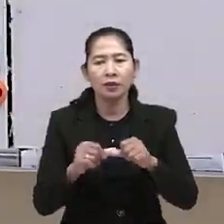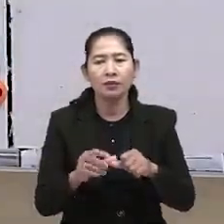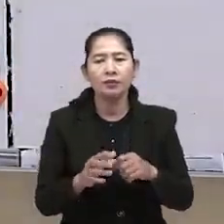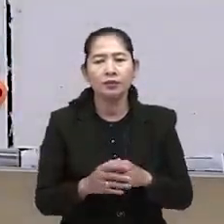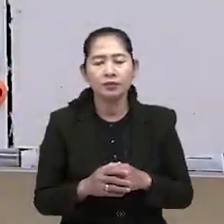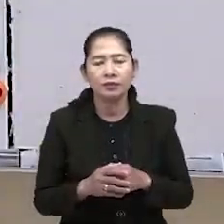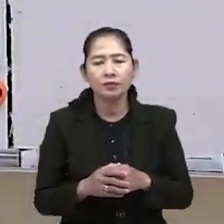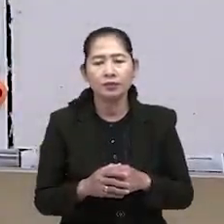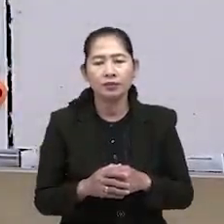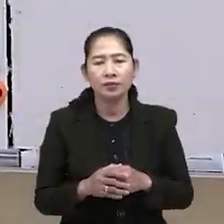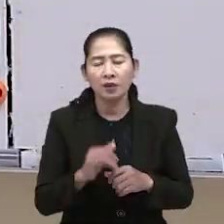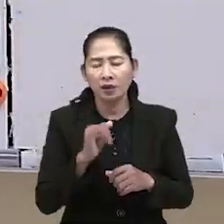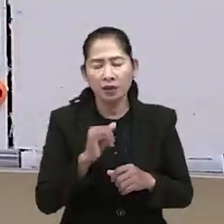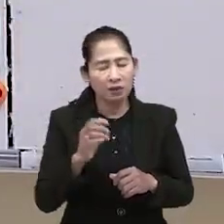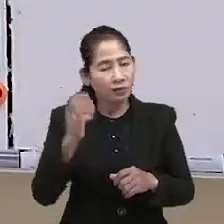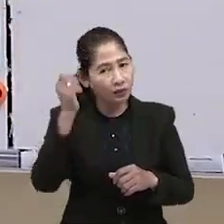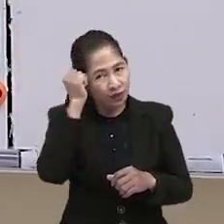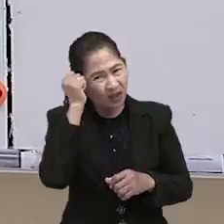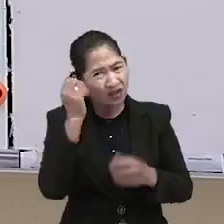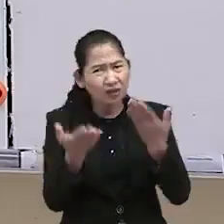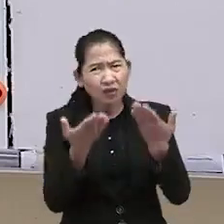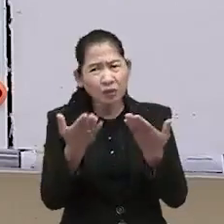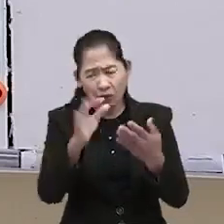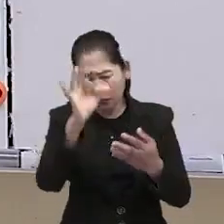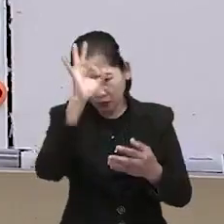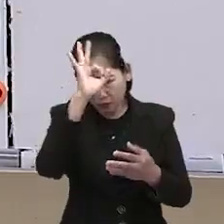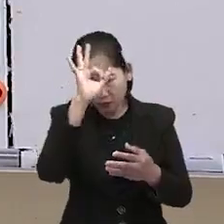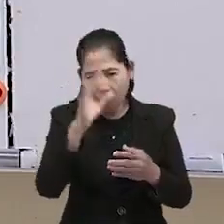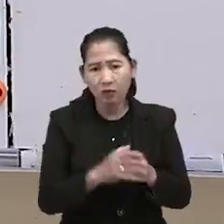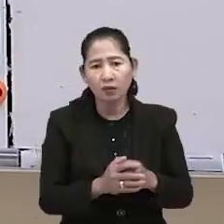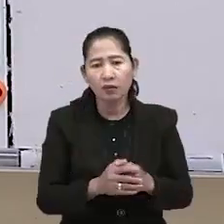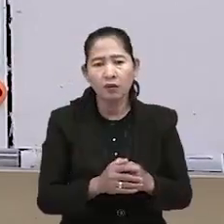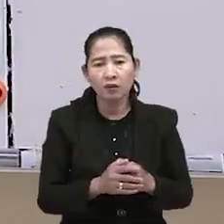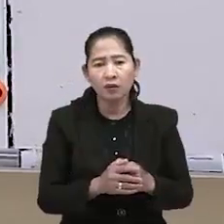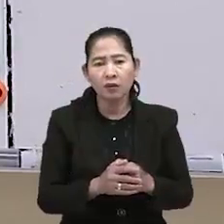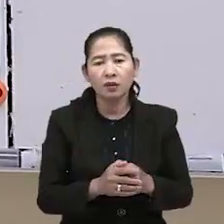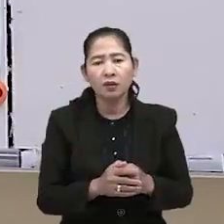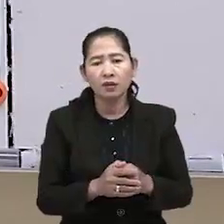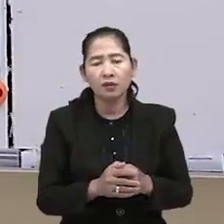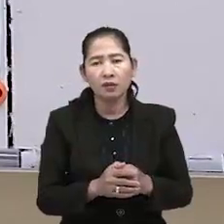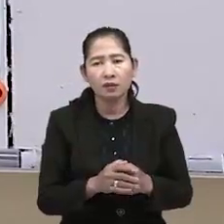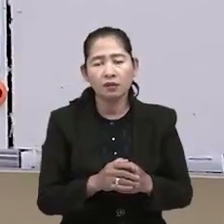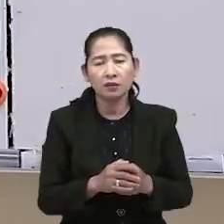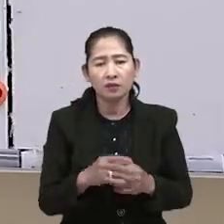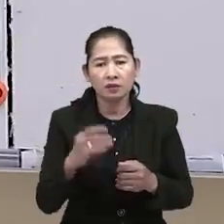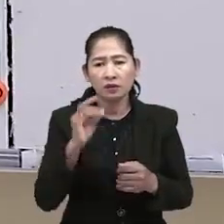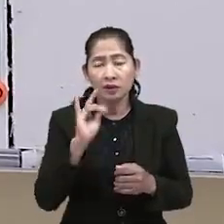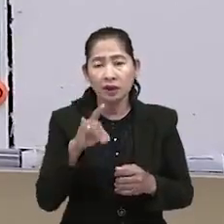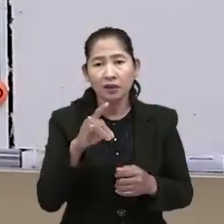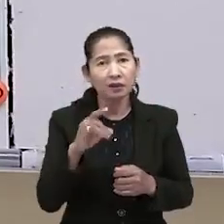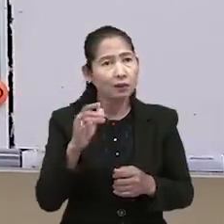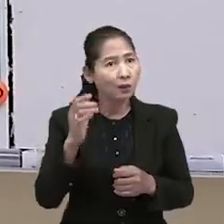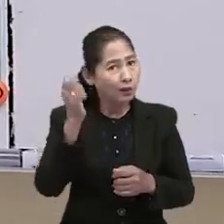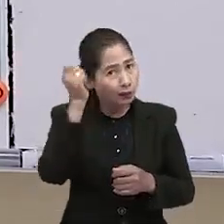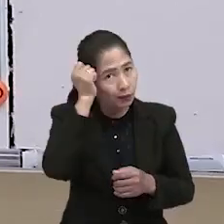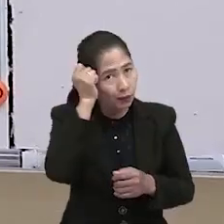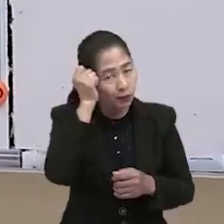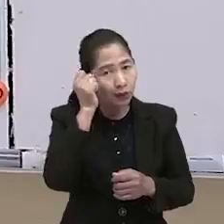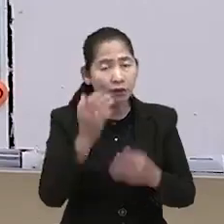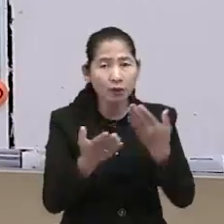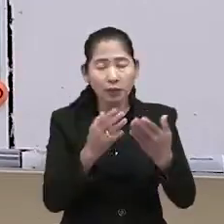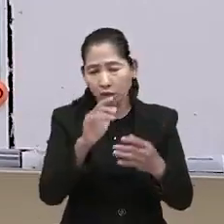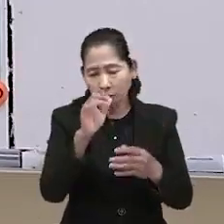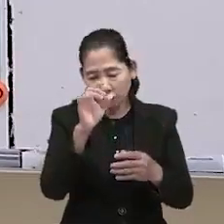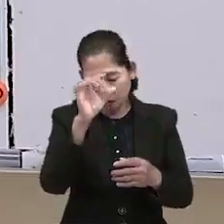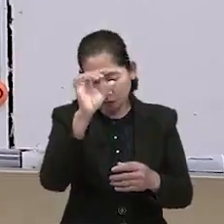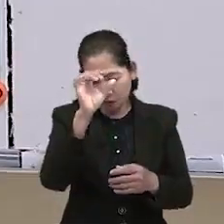នវាចេះឬល្ងងចាវាចេះឬល្ងងសត្វណងចាហើយកាយវិការវាយ៉ាងម៉េចដែ